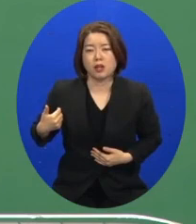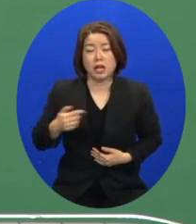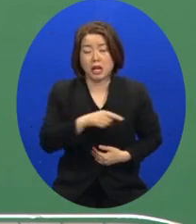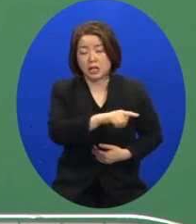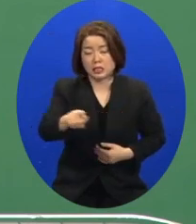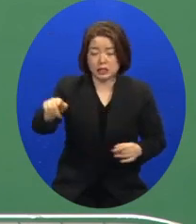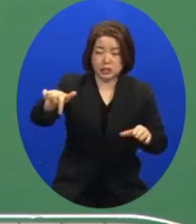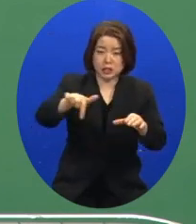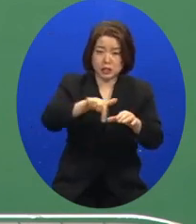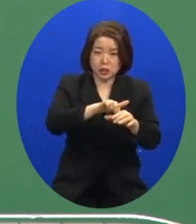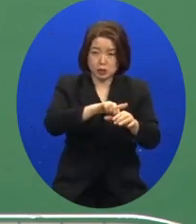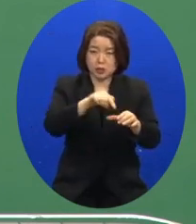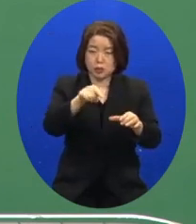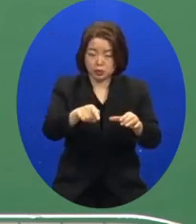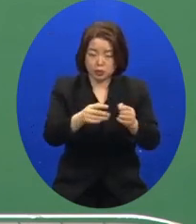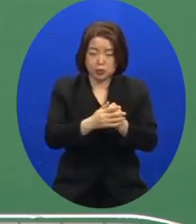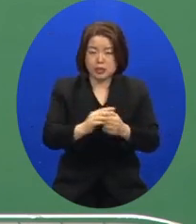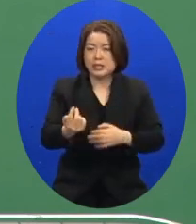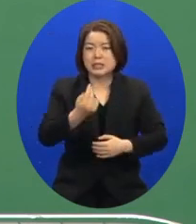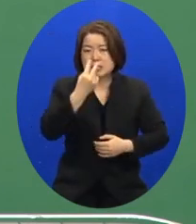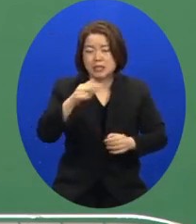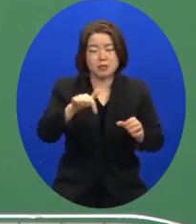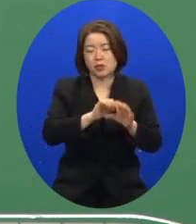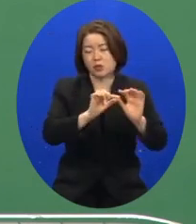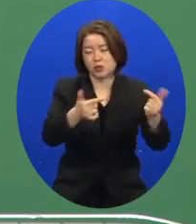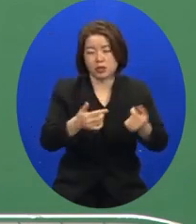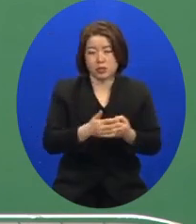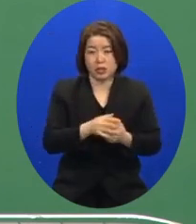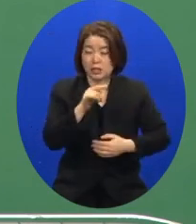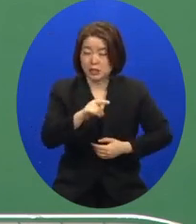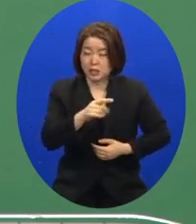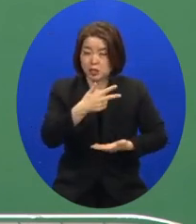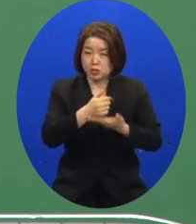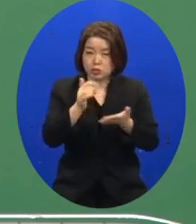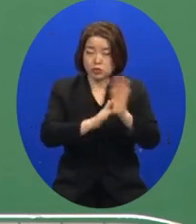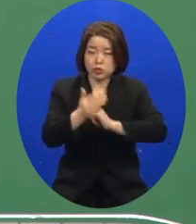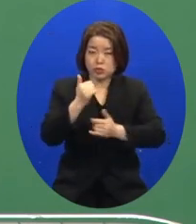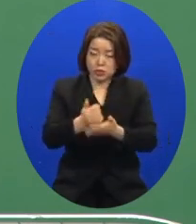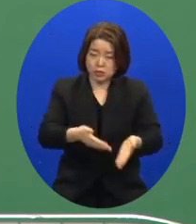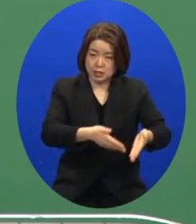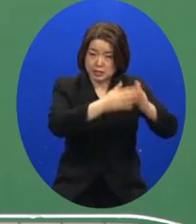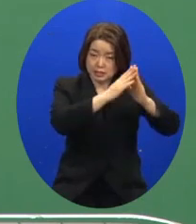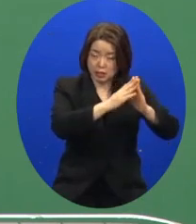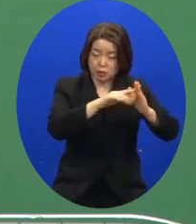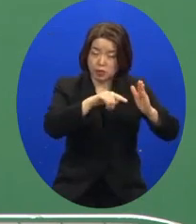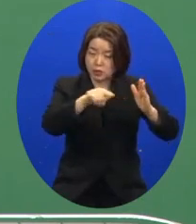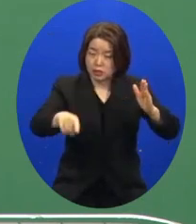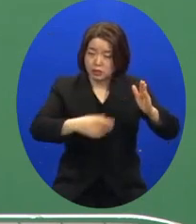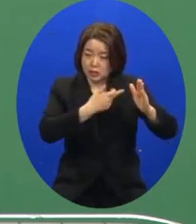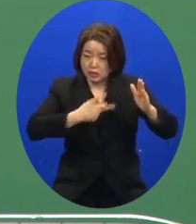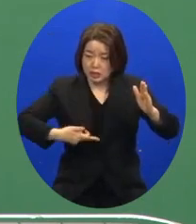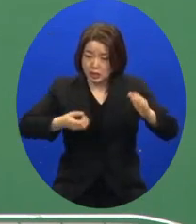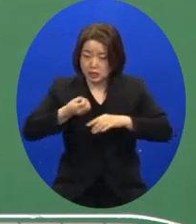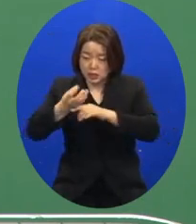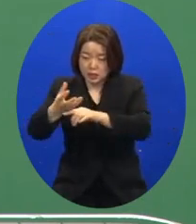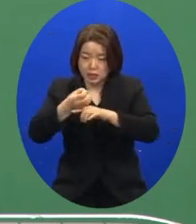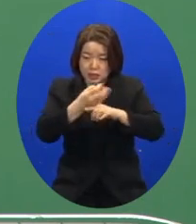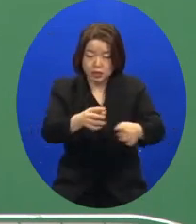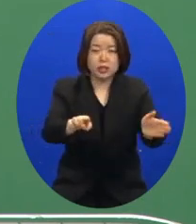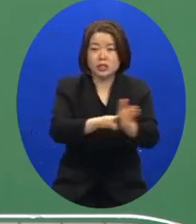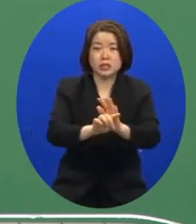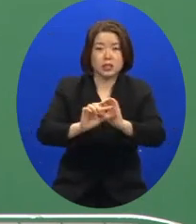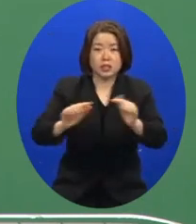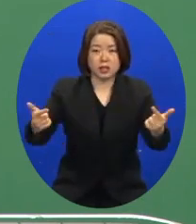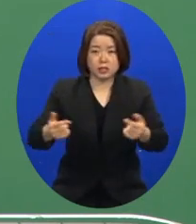기독교는 생명의 기독교가 아니다. 그것은 주 예수께서 세우시고 그분의 사도들이 전한 신앙이 아니다.